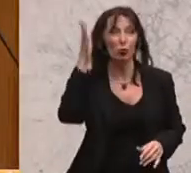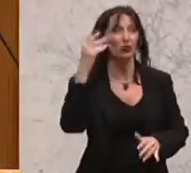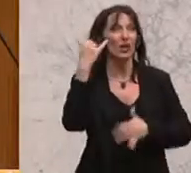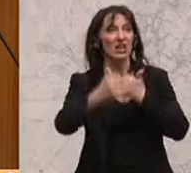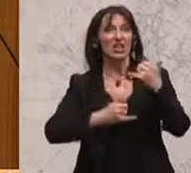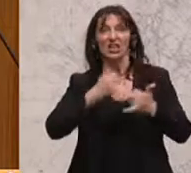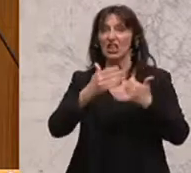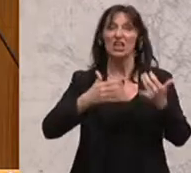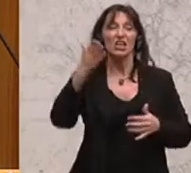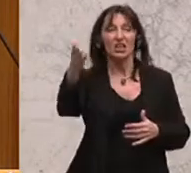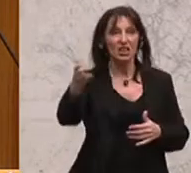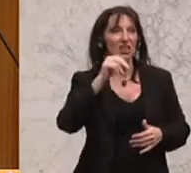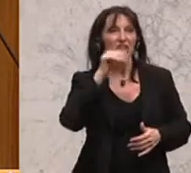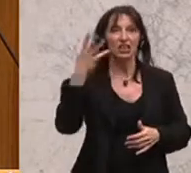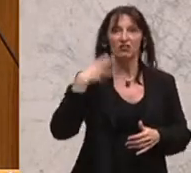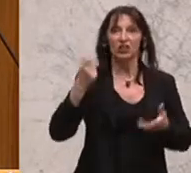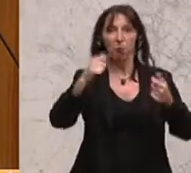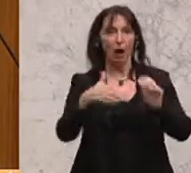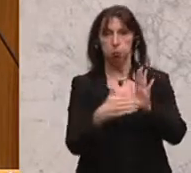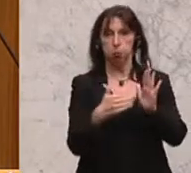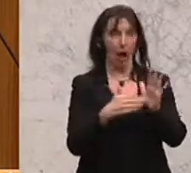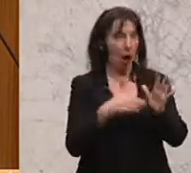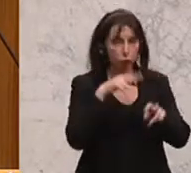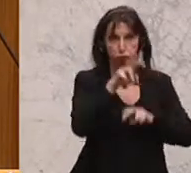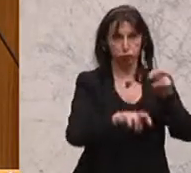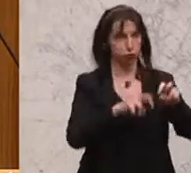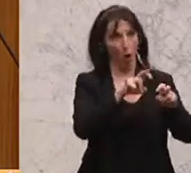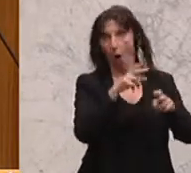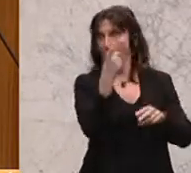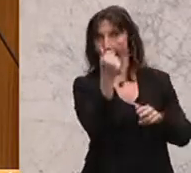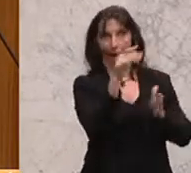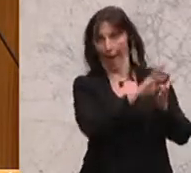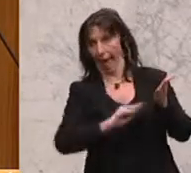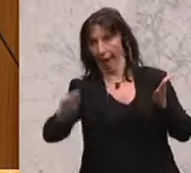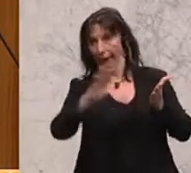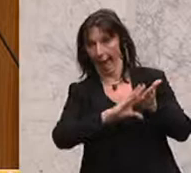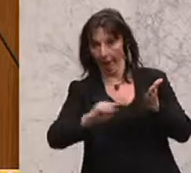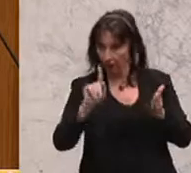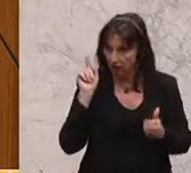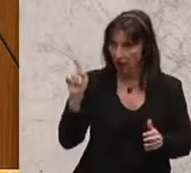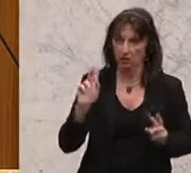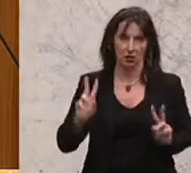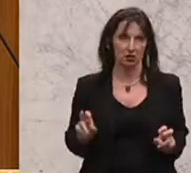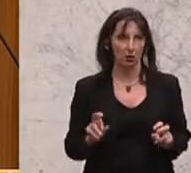wieder so schnell um unser Steuergeld anstehen müssen. Das ist doch der ganze Untersuchungsgegenstand. Was glauben Sie denn?